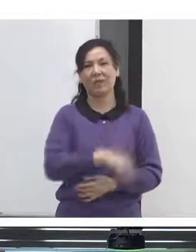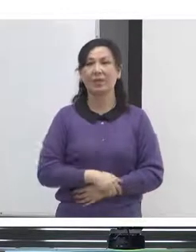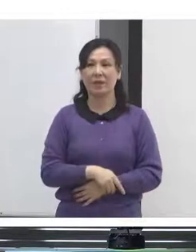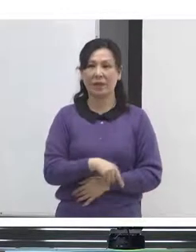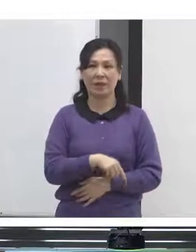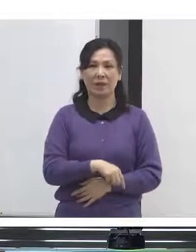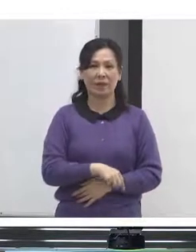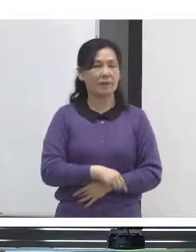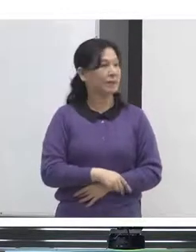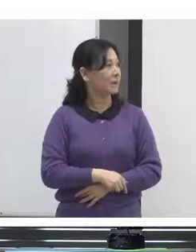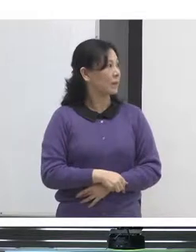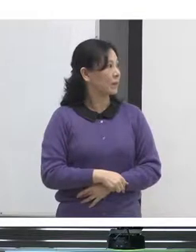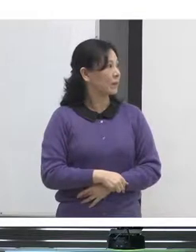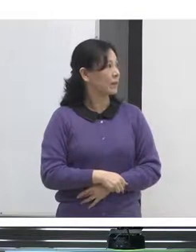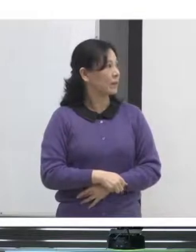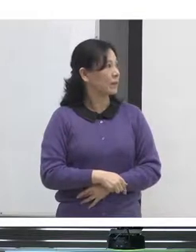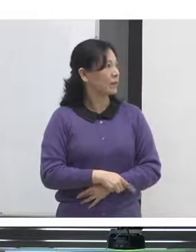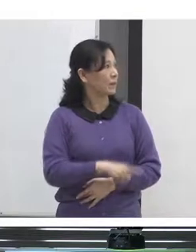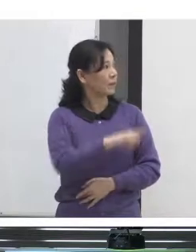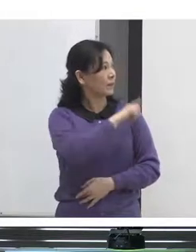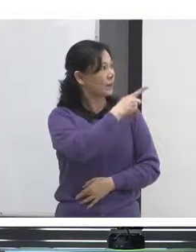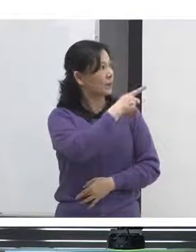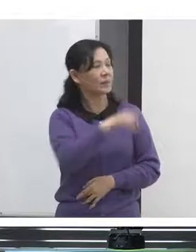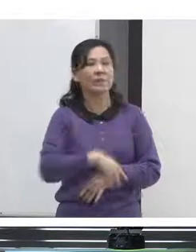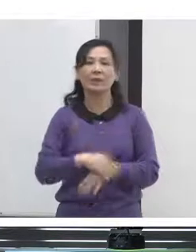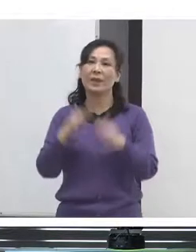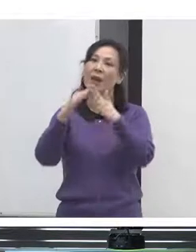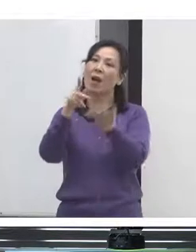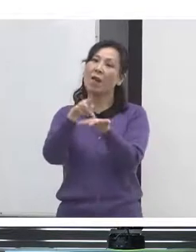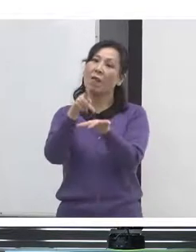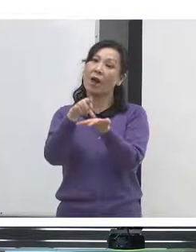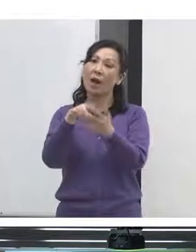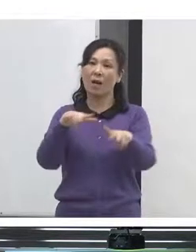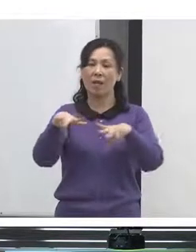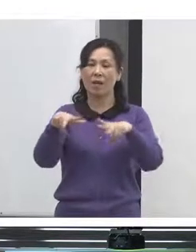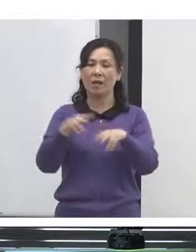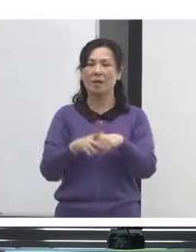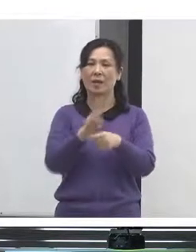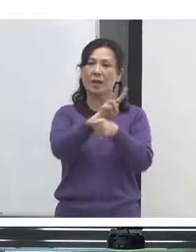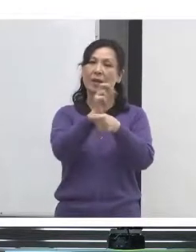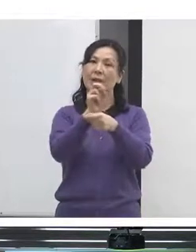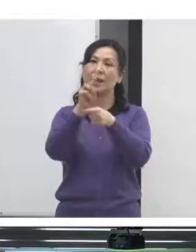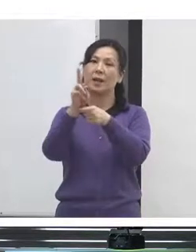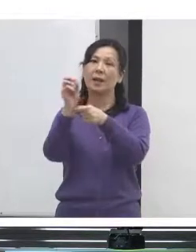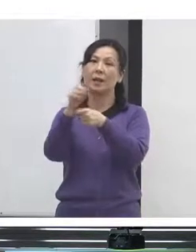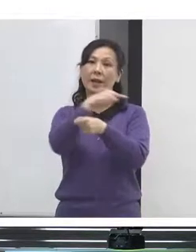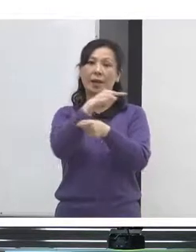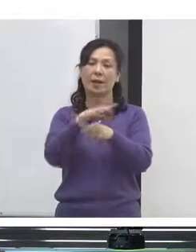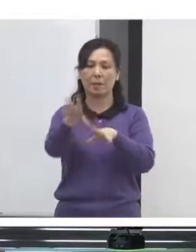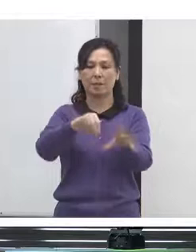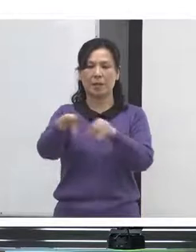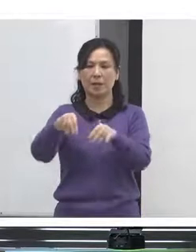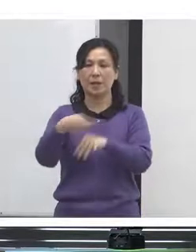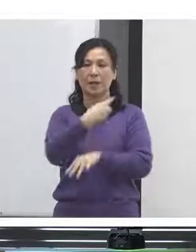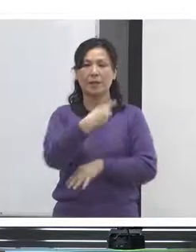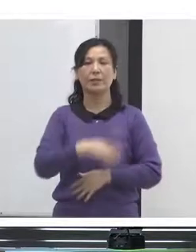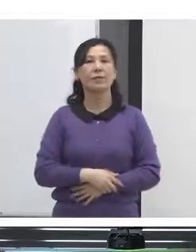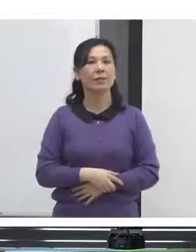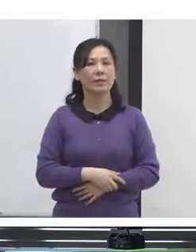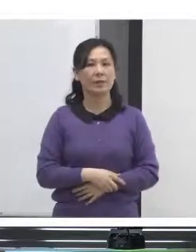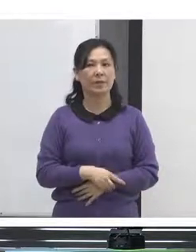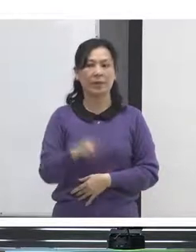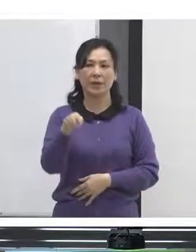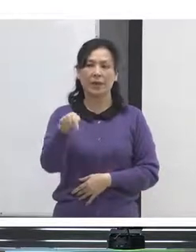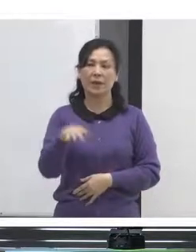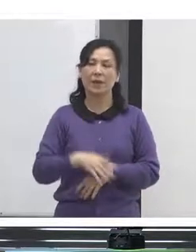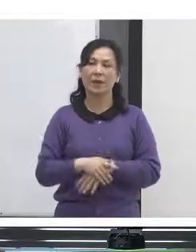是我们所谓的租房地图，那这个部分是2020年的资料，可以看到在有些研究德国的一